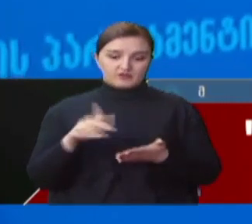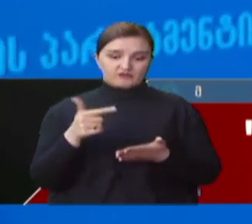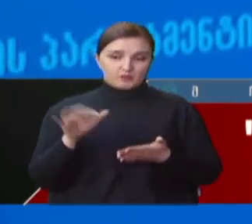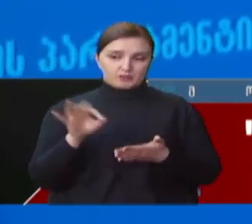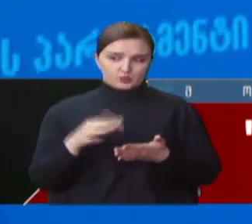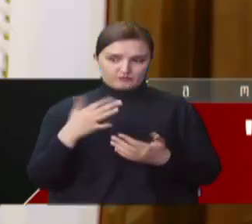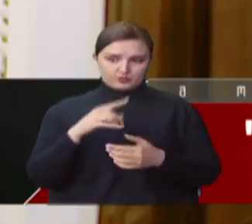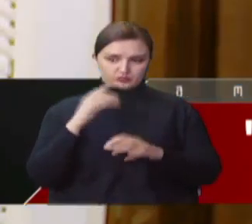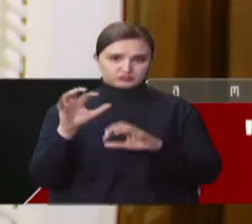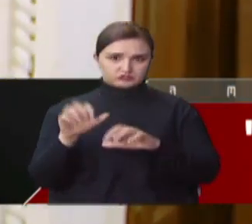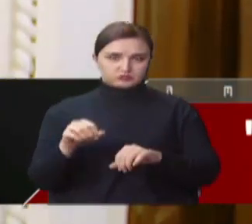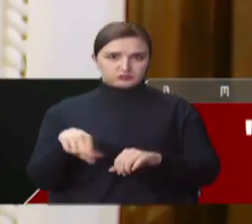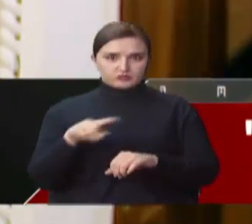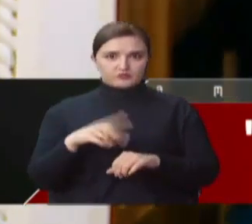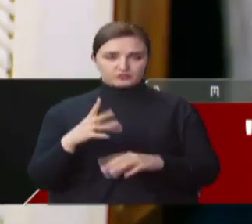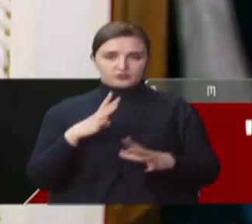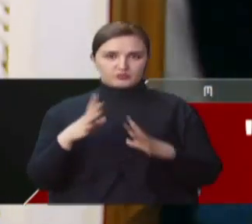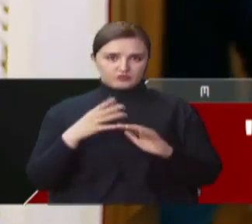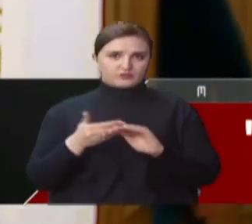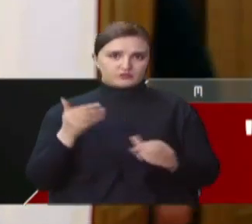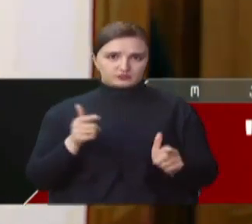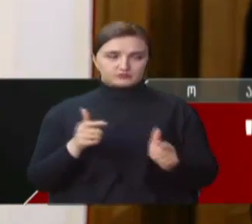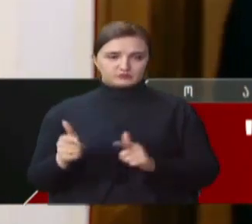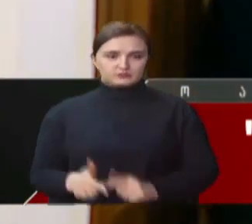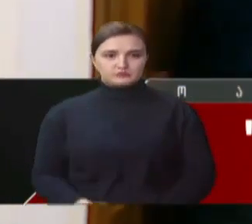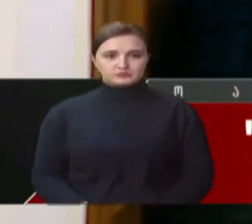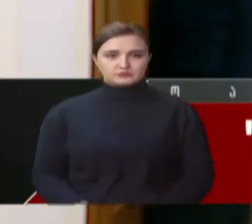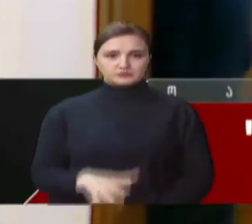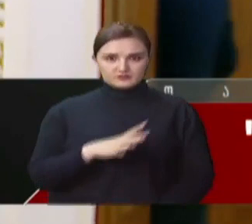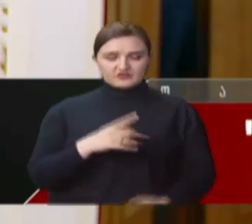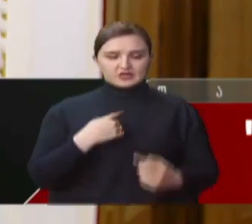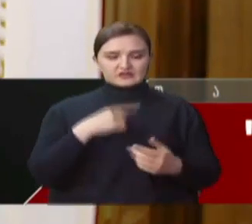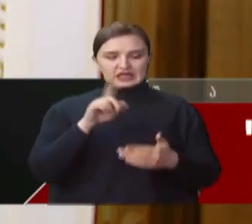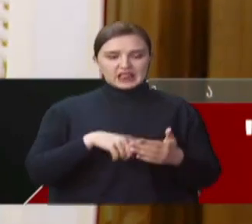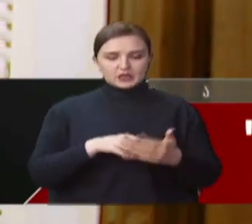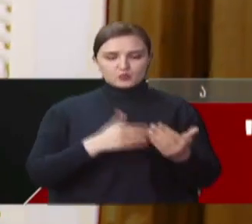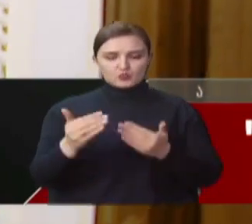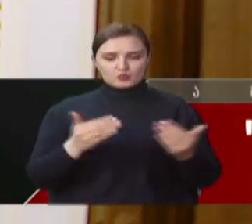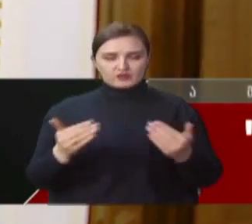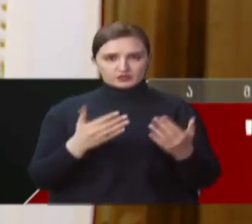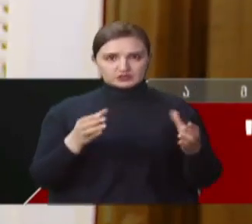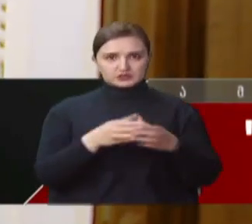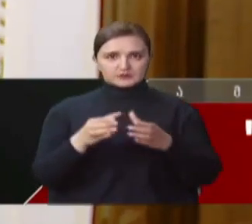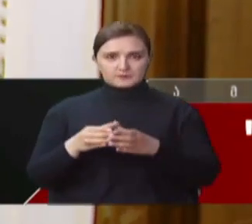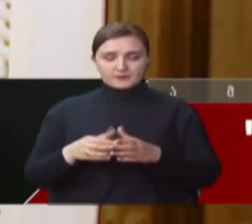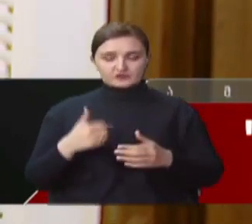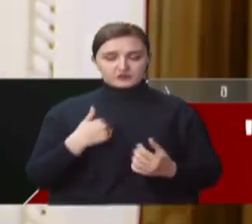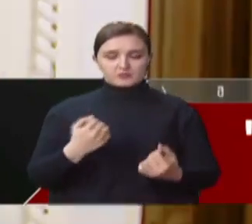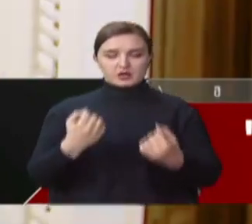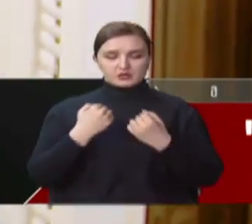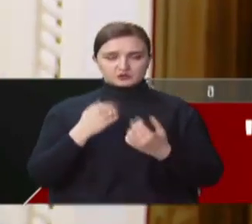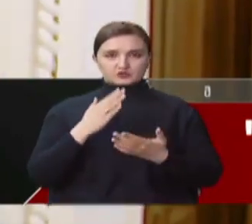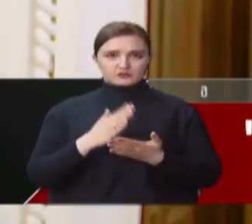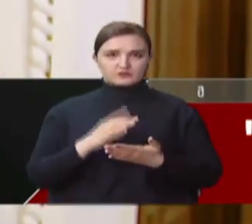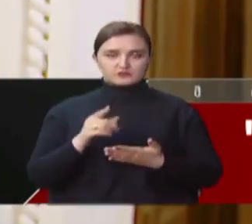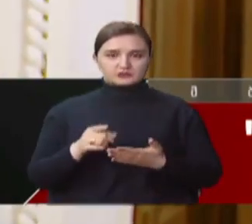проценти окупиребулия. Чуэн кунда активури консультации эби хвэл религиул компесии саурмад генэпта да чуэн практикулат харда чуэра гокс хвэласкан